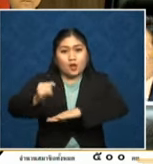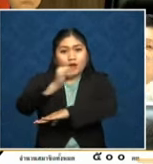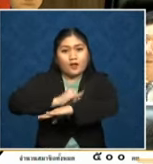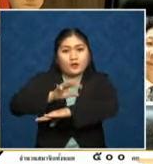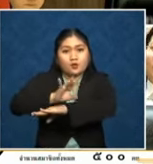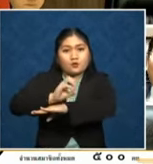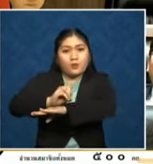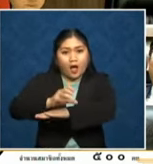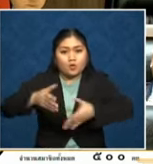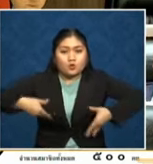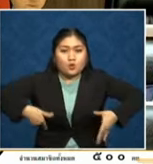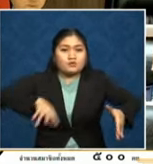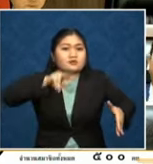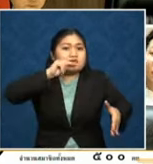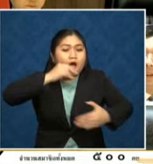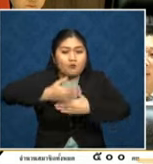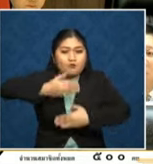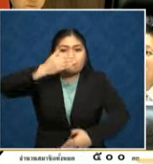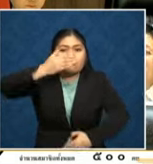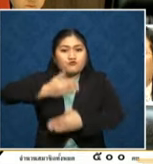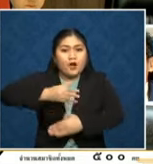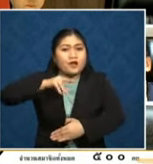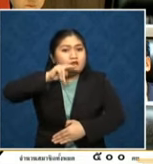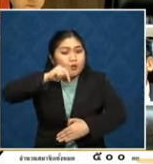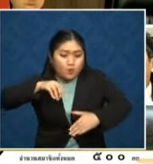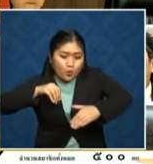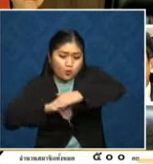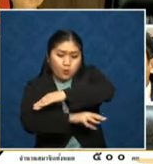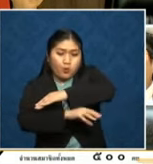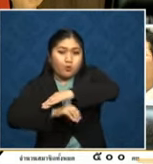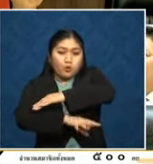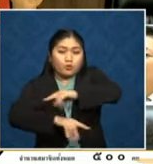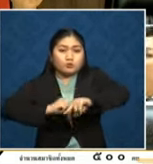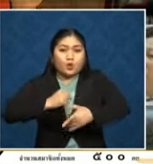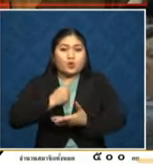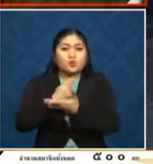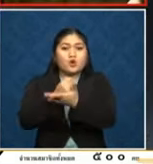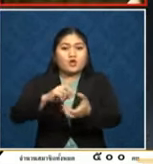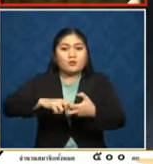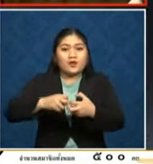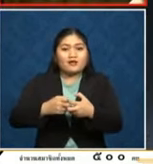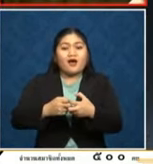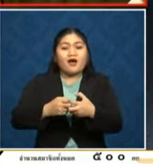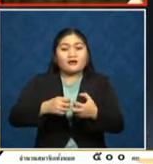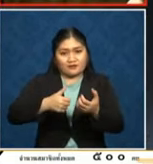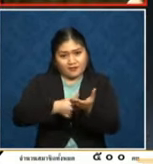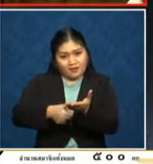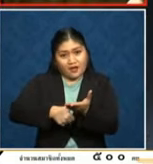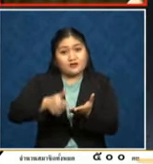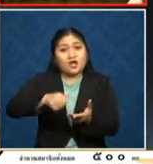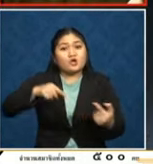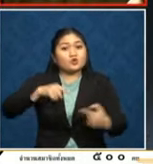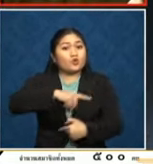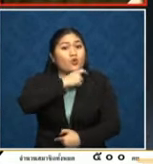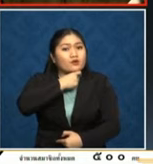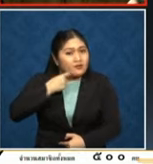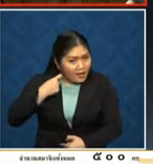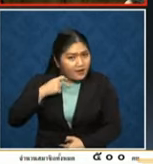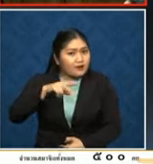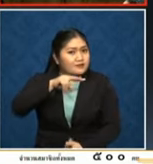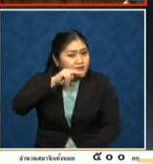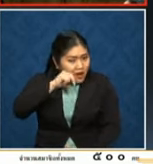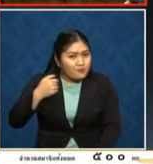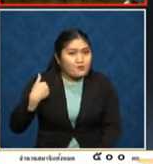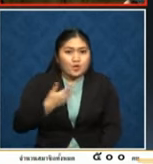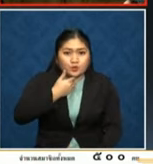ก่อสร้างฝายน้ำล้นก่อสร้างท่อส่งน้ำซึ่งจะช่วยแก้ปัญหาช่วงหน้าแล้งให้มีน้ำใช้ได้ตลอดส่วนช่วงห